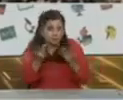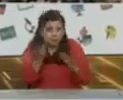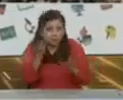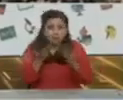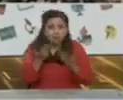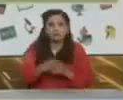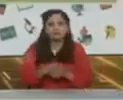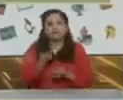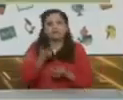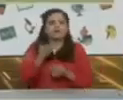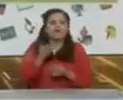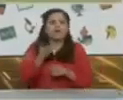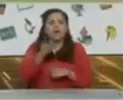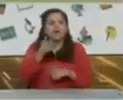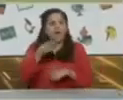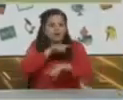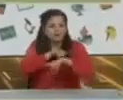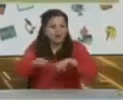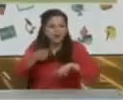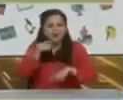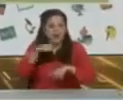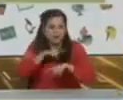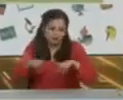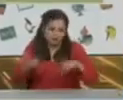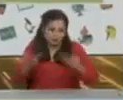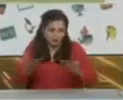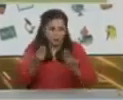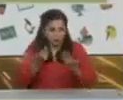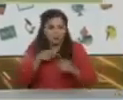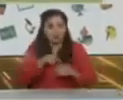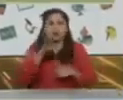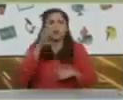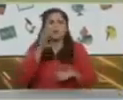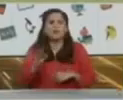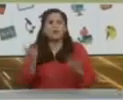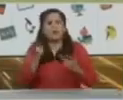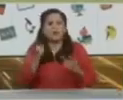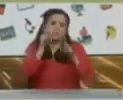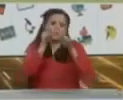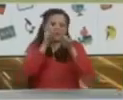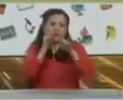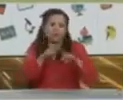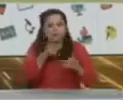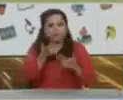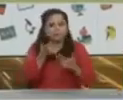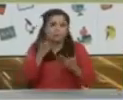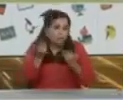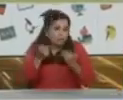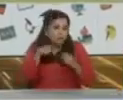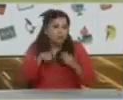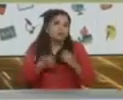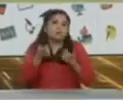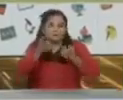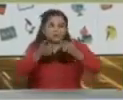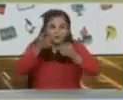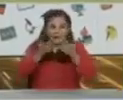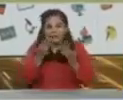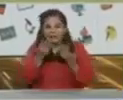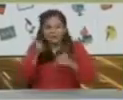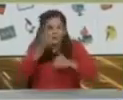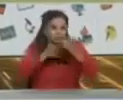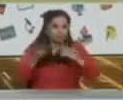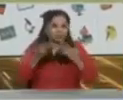जैसे गाजर है, कैरेट, उसके इंपॉर्टेंस पर हम बोलें, उसके क्या फायदे होते